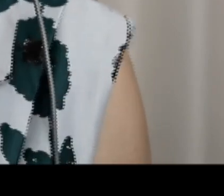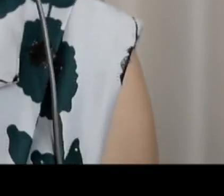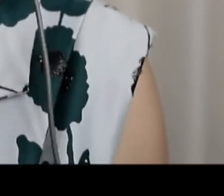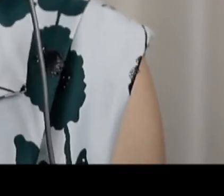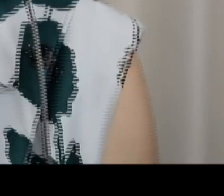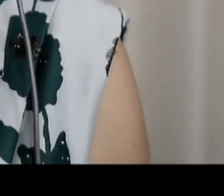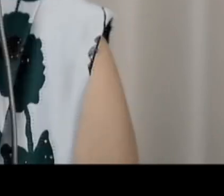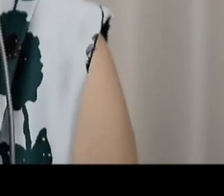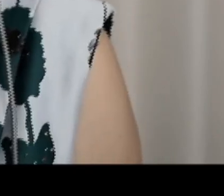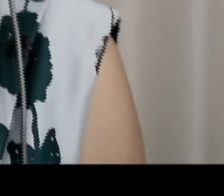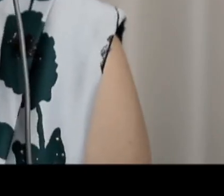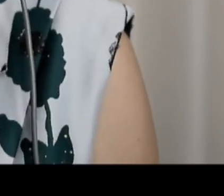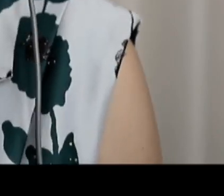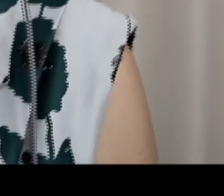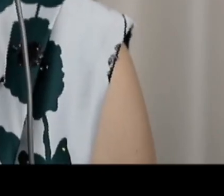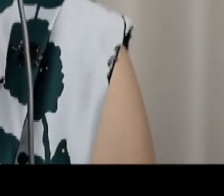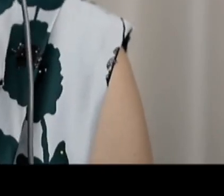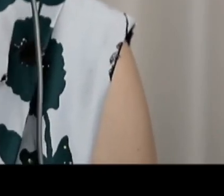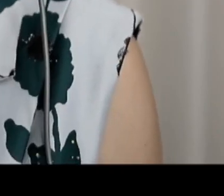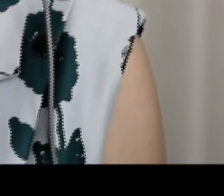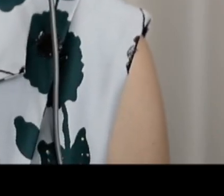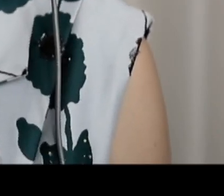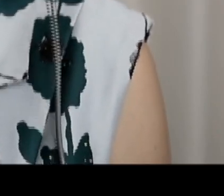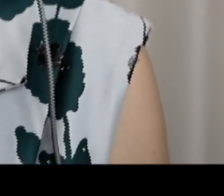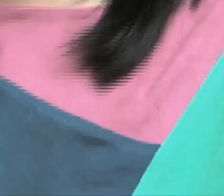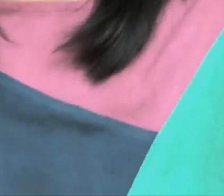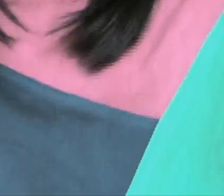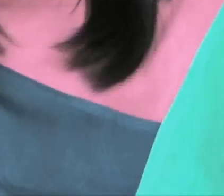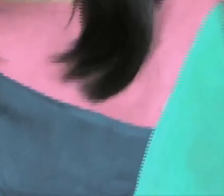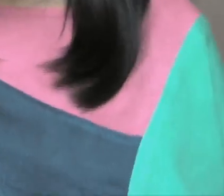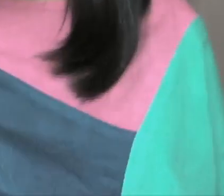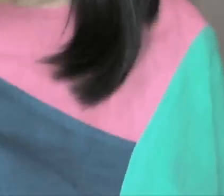harus mastiin